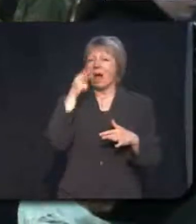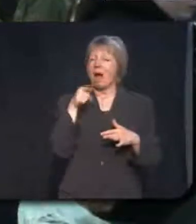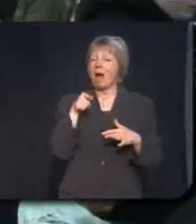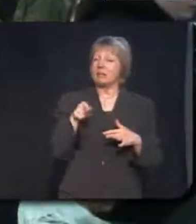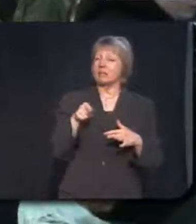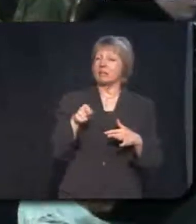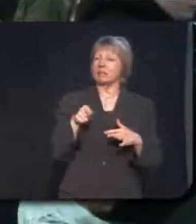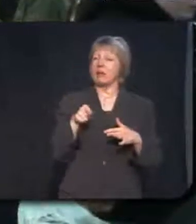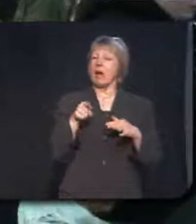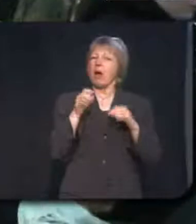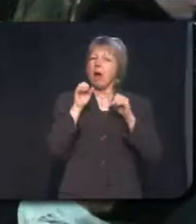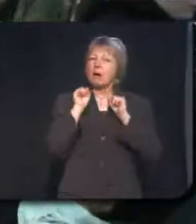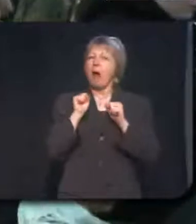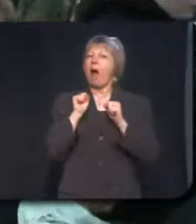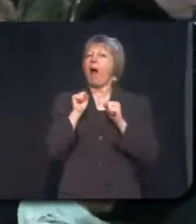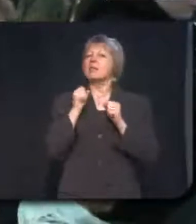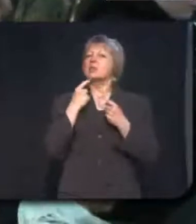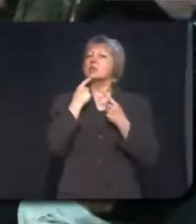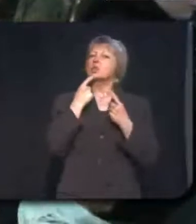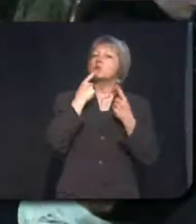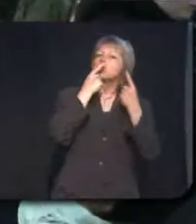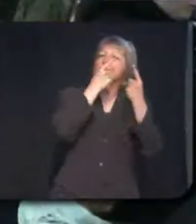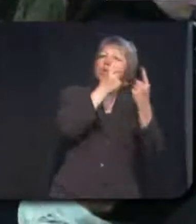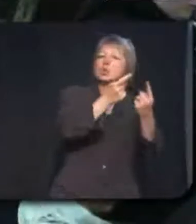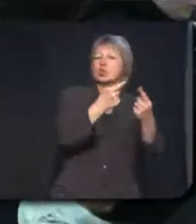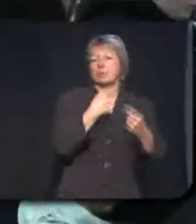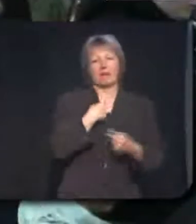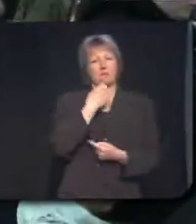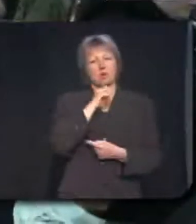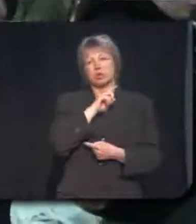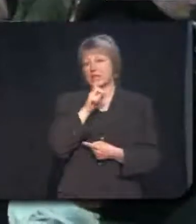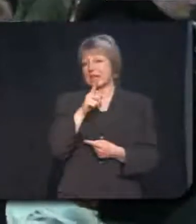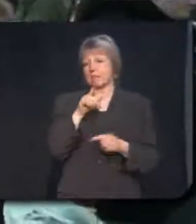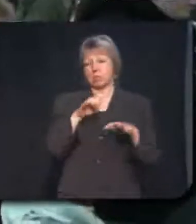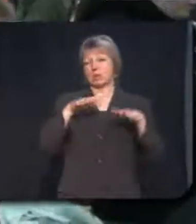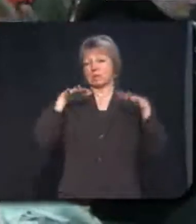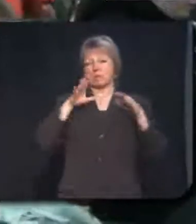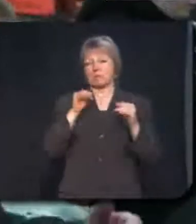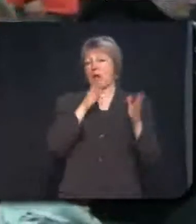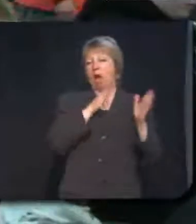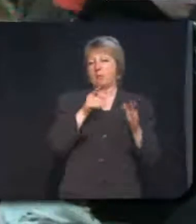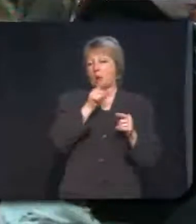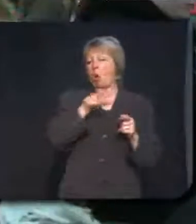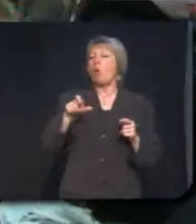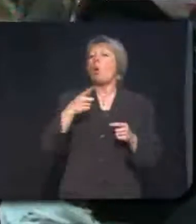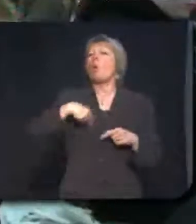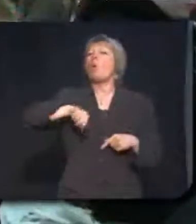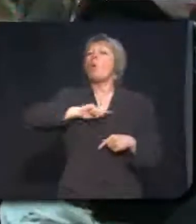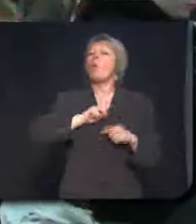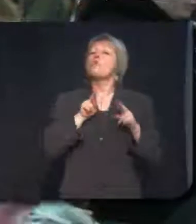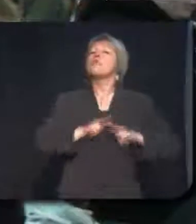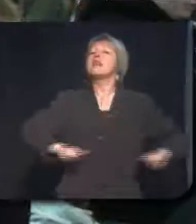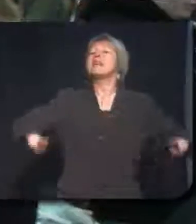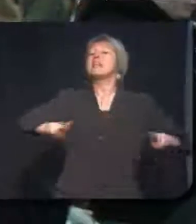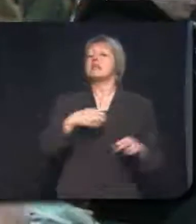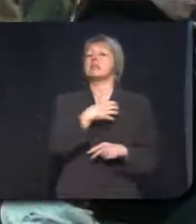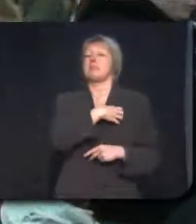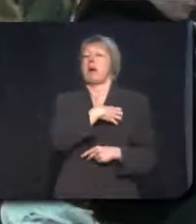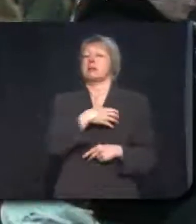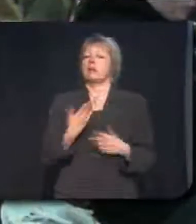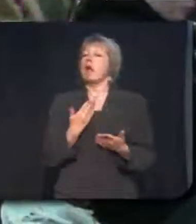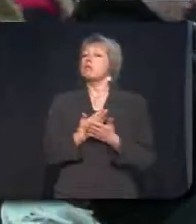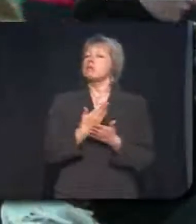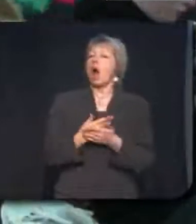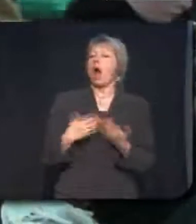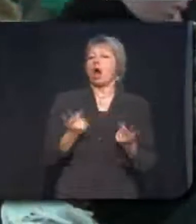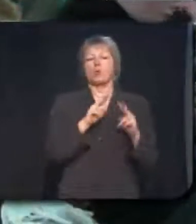vorbereiten zustimmen kann ich will nicht im Bundestag Abgeordnete sitzen haben die sagen na ja wir sind eine Friedenspartei darum darf